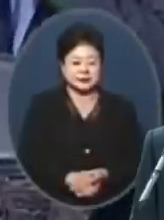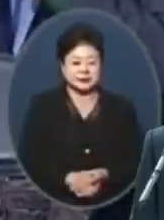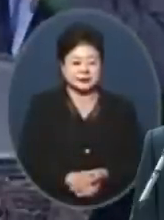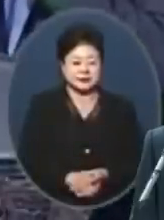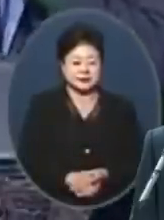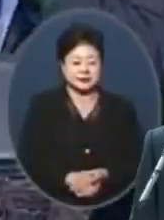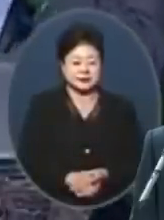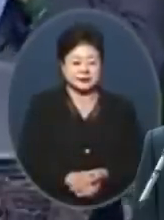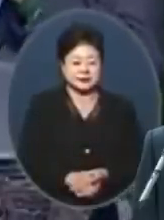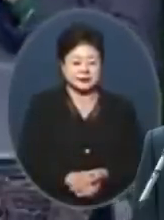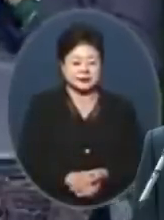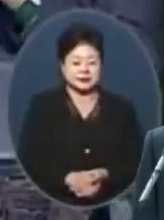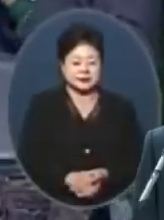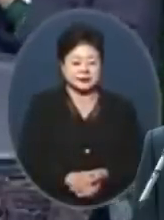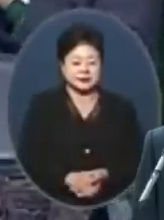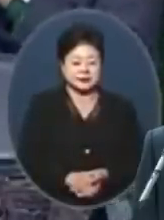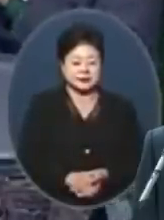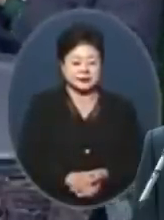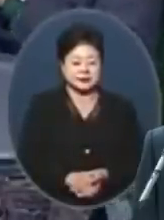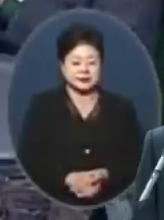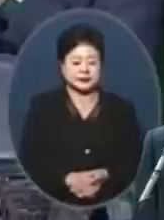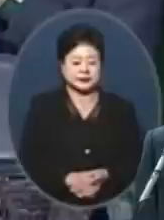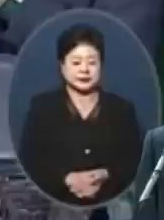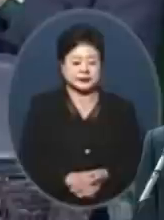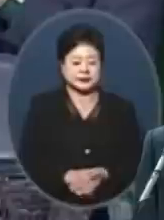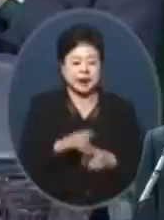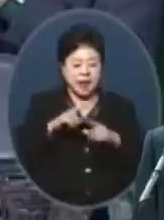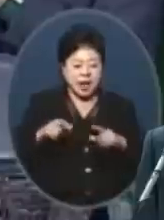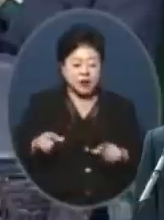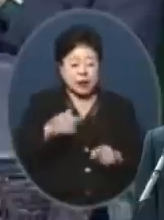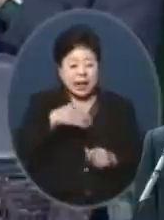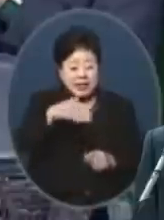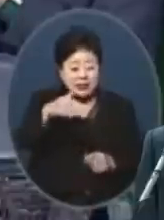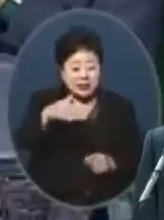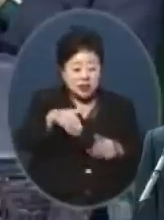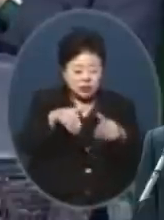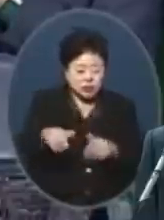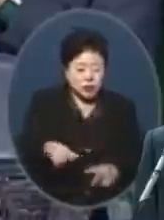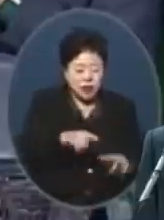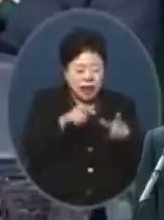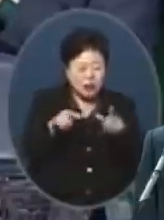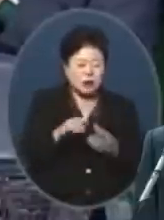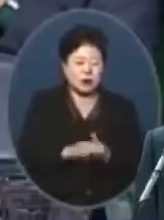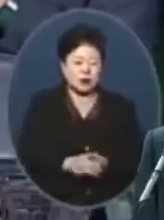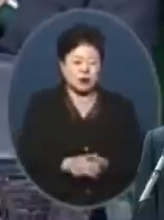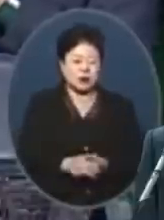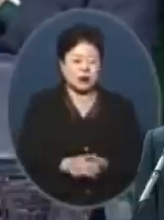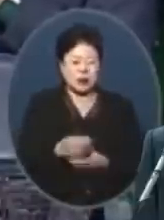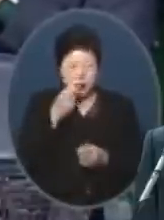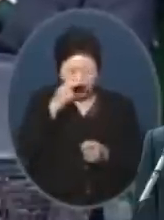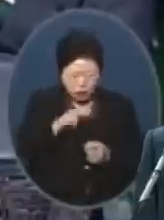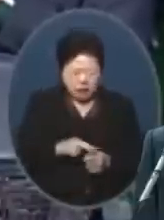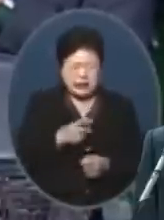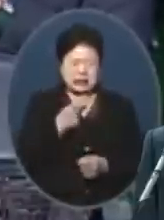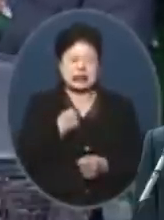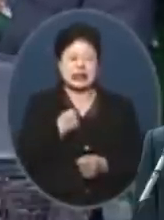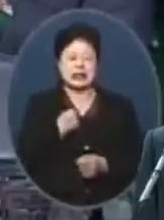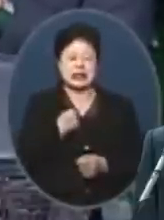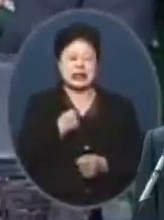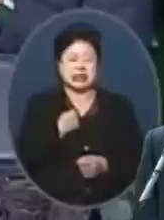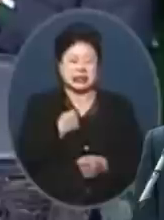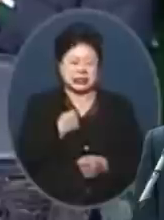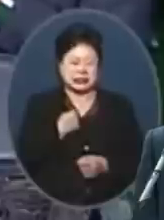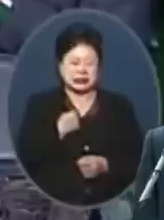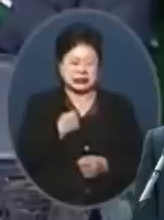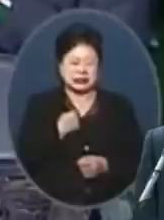pit and then sold as a slave. 그는 애굽에 내려가서 종살이도 하고 모함을 받아서 12대